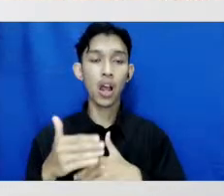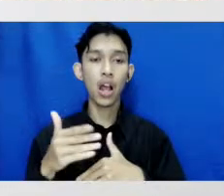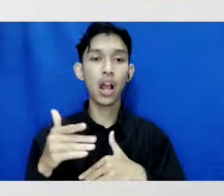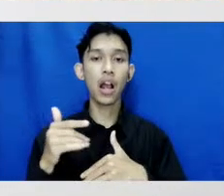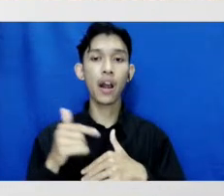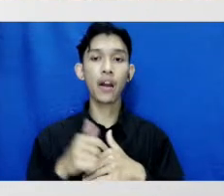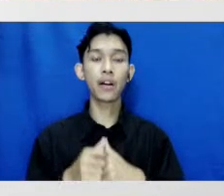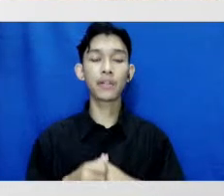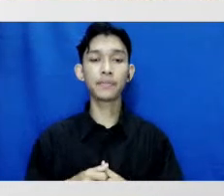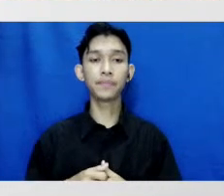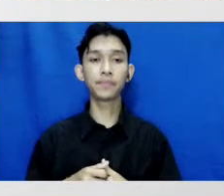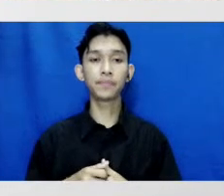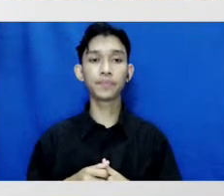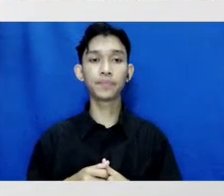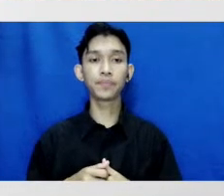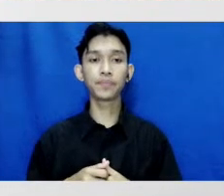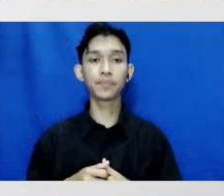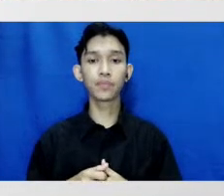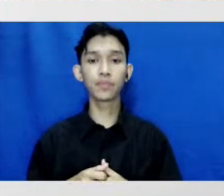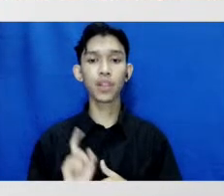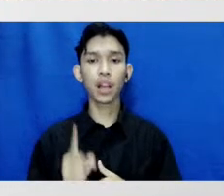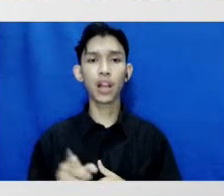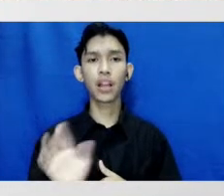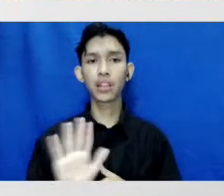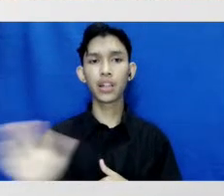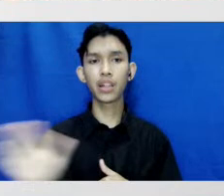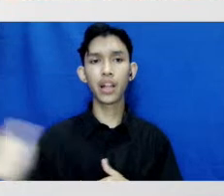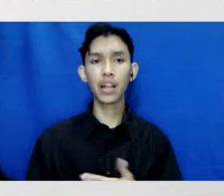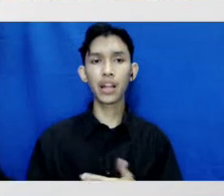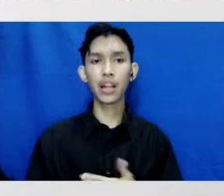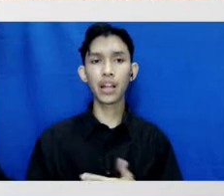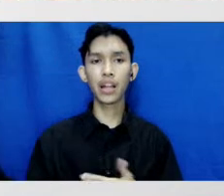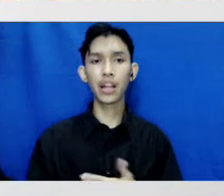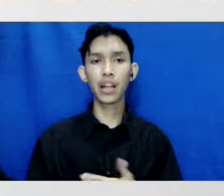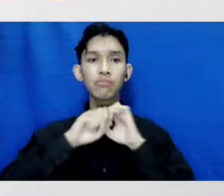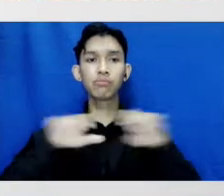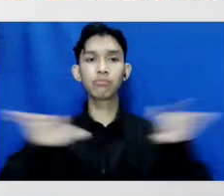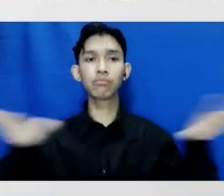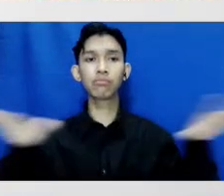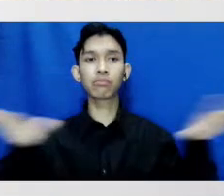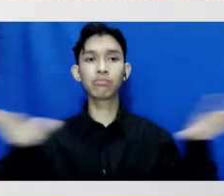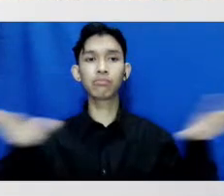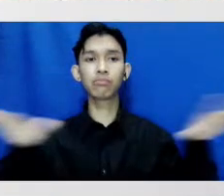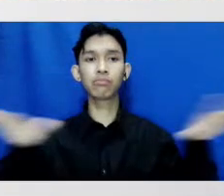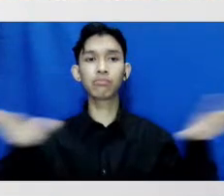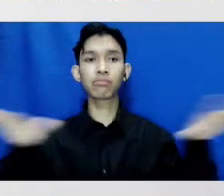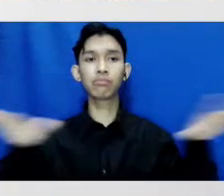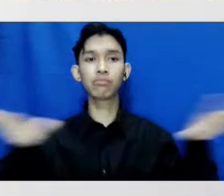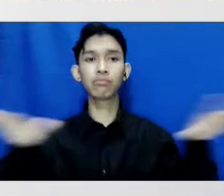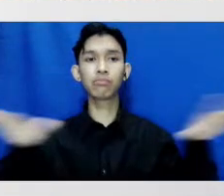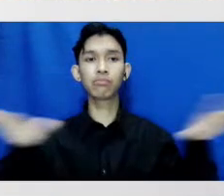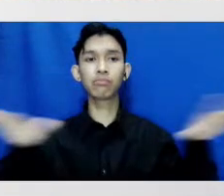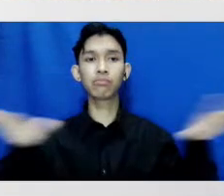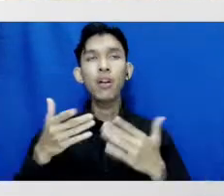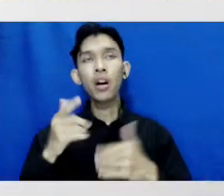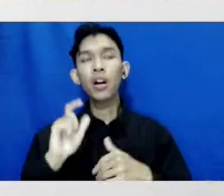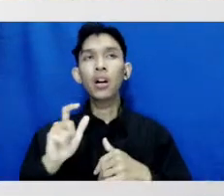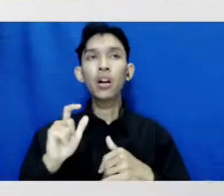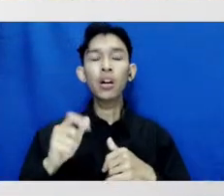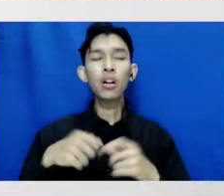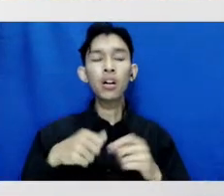apakah ada data yang akan di-sharing ke pihak ketiga, baik secara bisnis ataupun